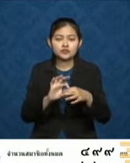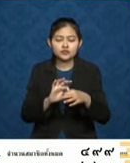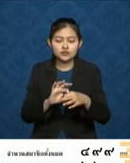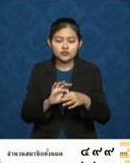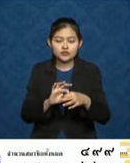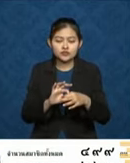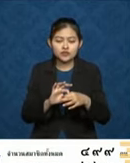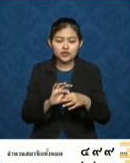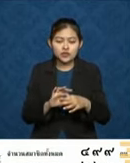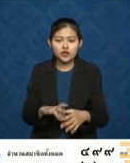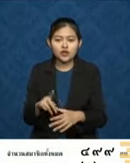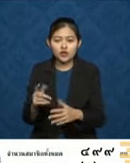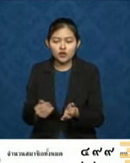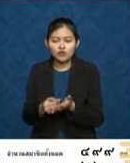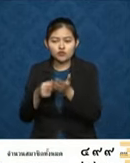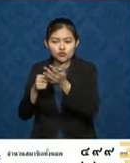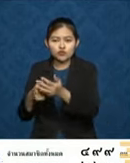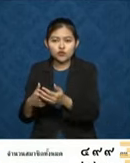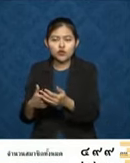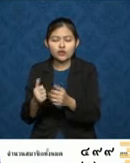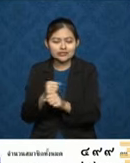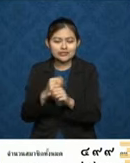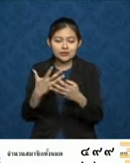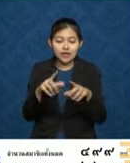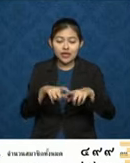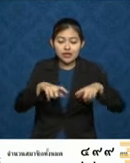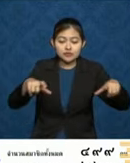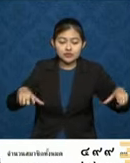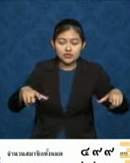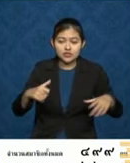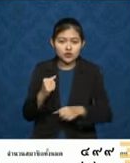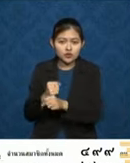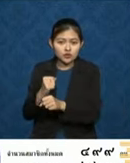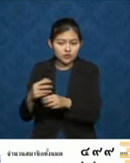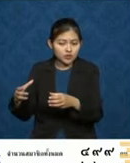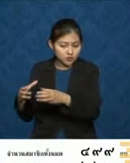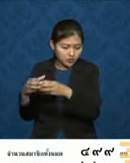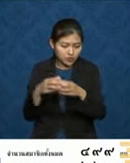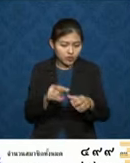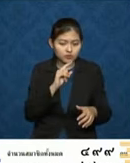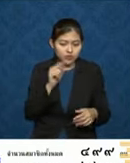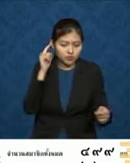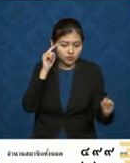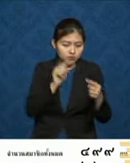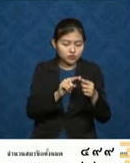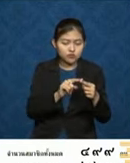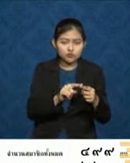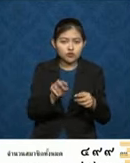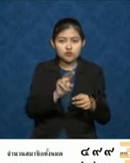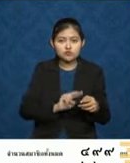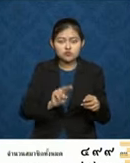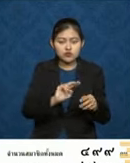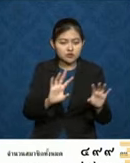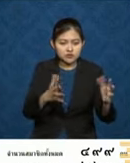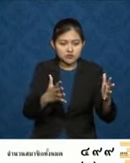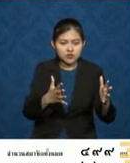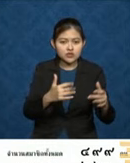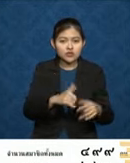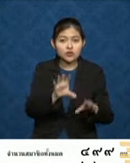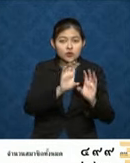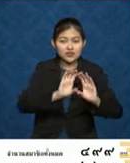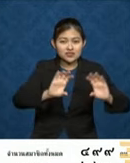งานที่เกี่ยวข้องว่าจะทำอย่างไรให้พื้นที่ตรงเนี้นะครับเมื่อหมดวัตถุประสงฆ์ของการใช้ประโยชน์แล้วของทาง